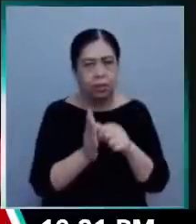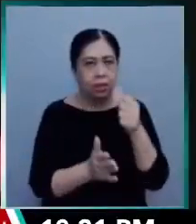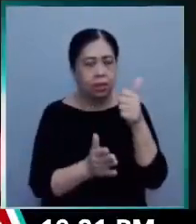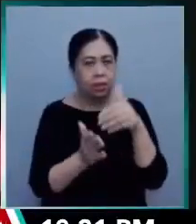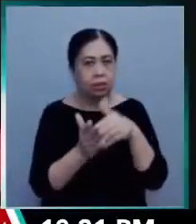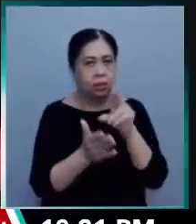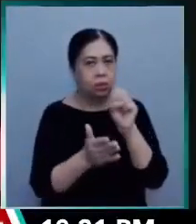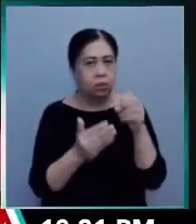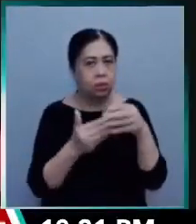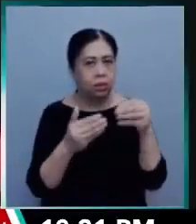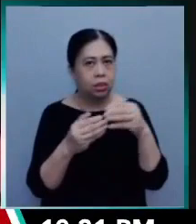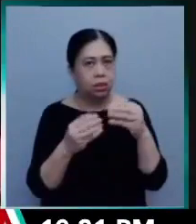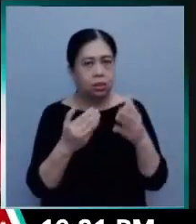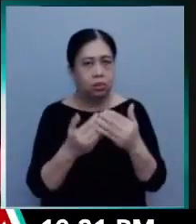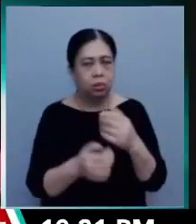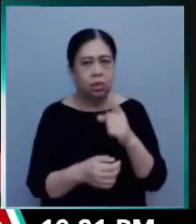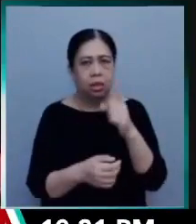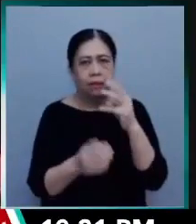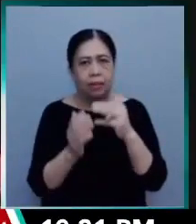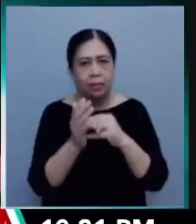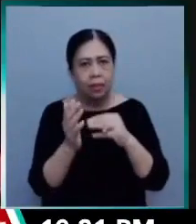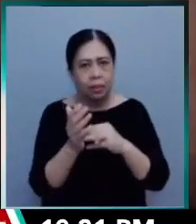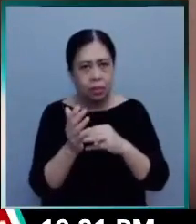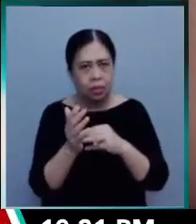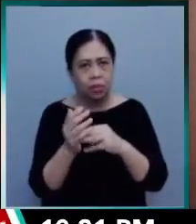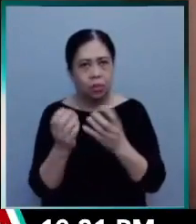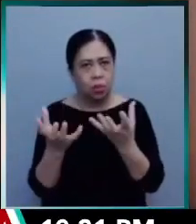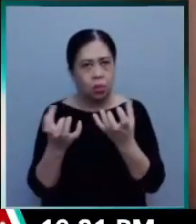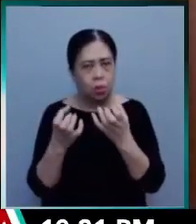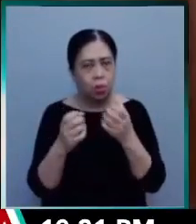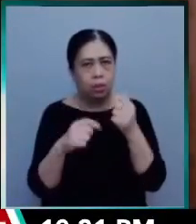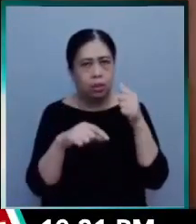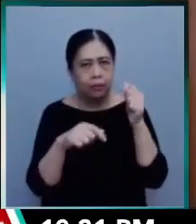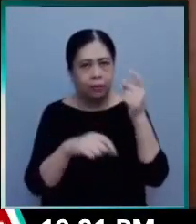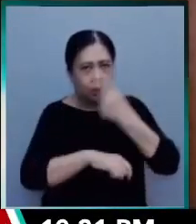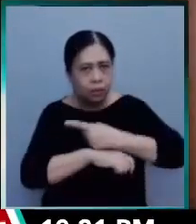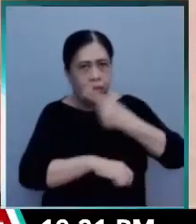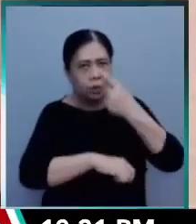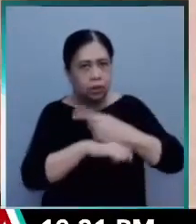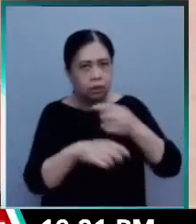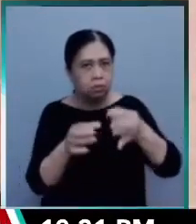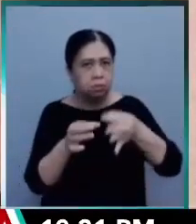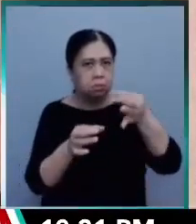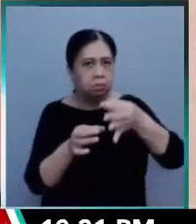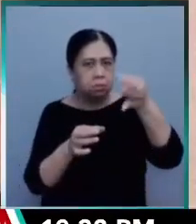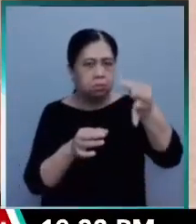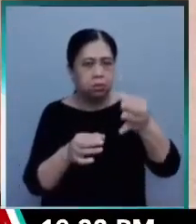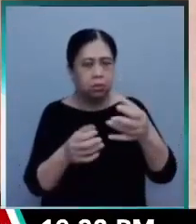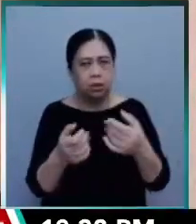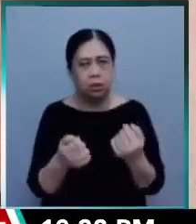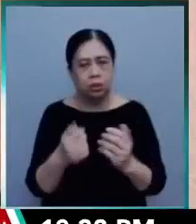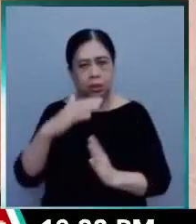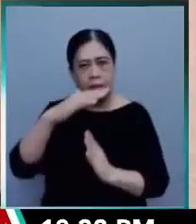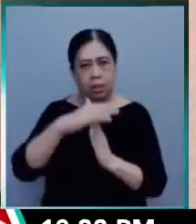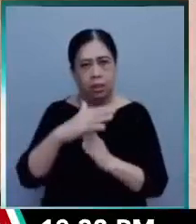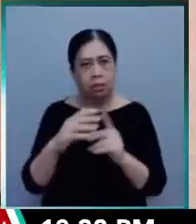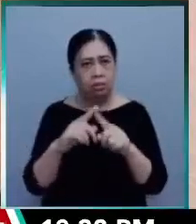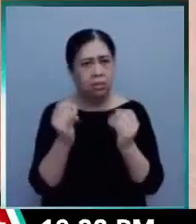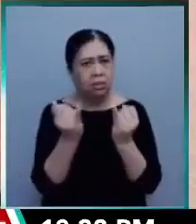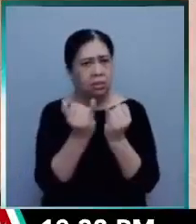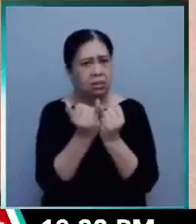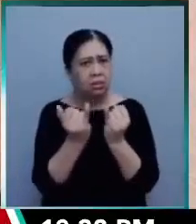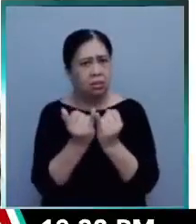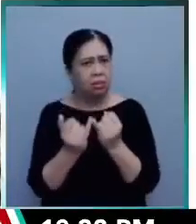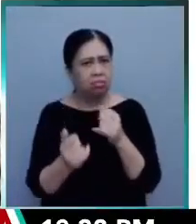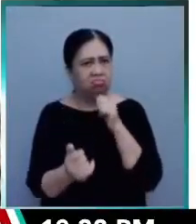kaha milyong piso ang hinihingi sa kada isang araw na Extension ng deadline pero giit ng Phil health hindi sila magbabayad ng